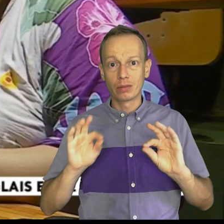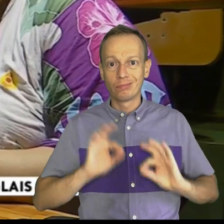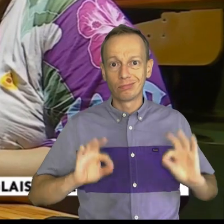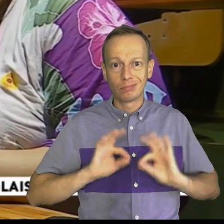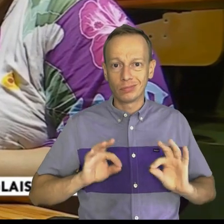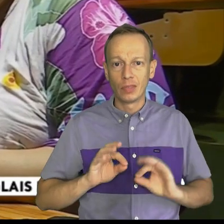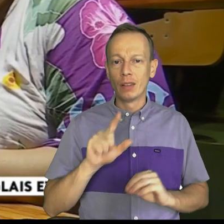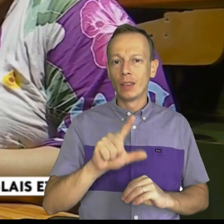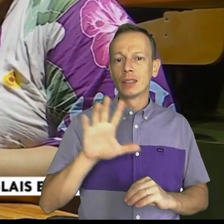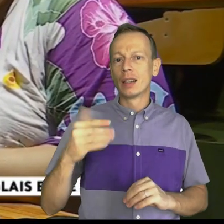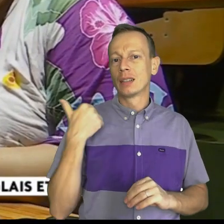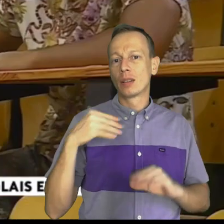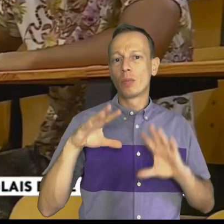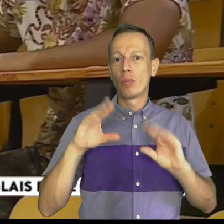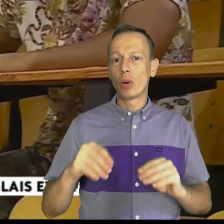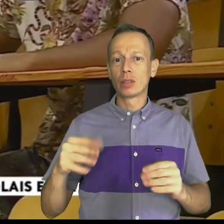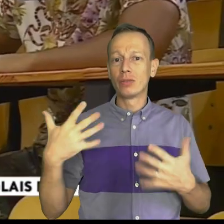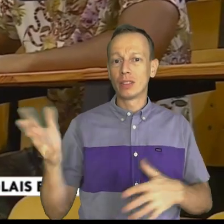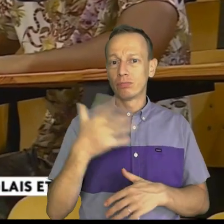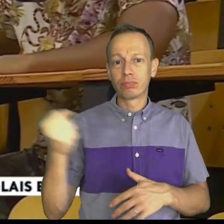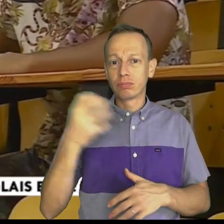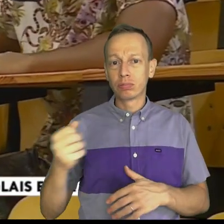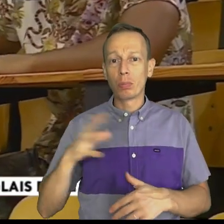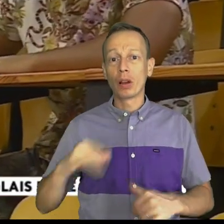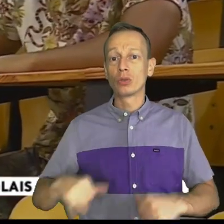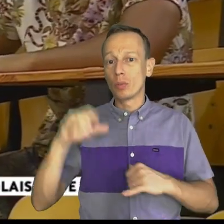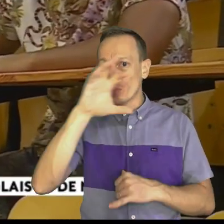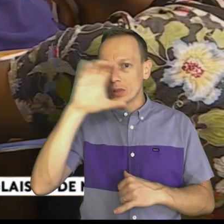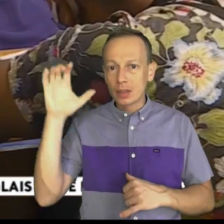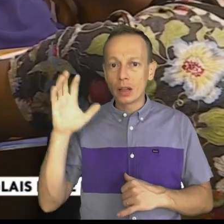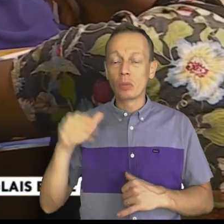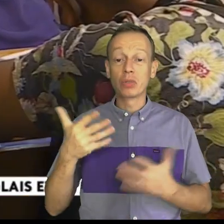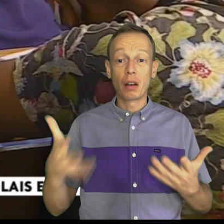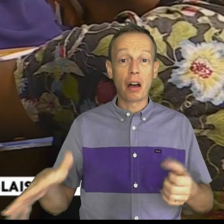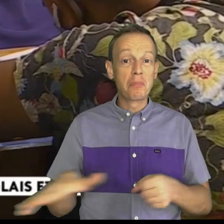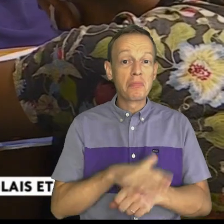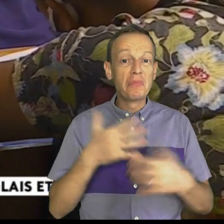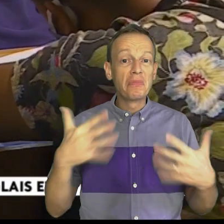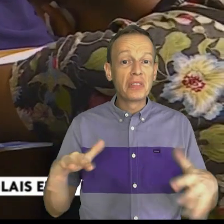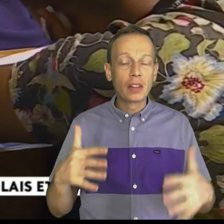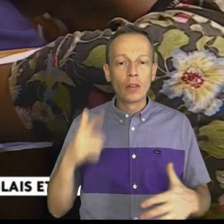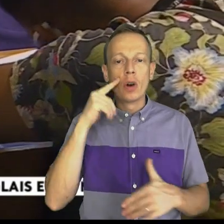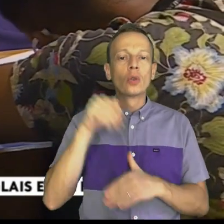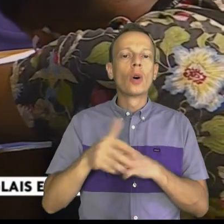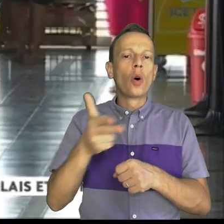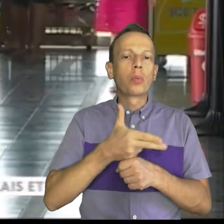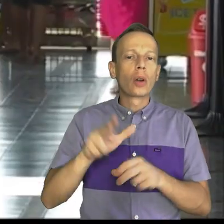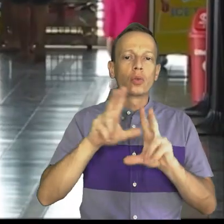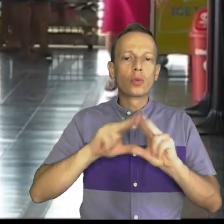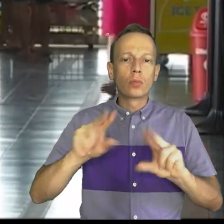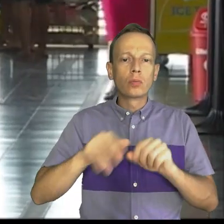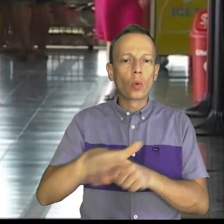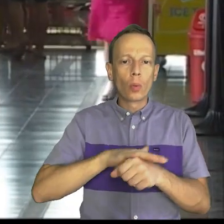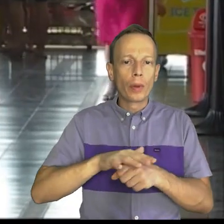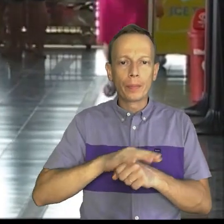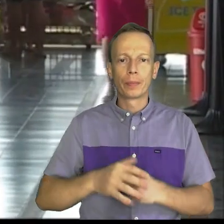postes disponibles. Les 25 derniers postes ayant été raflés par de jeunes Polynésiens retrouvaient un reportage beaucoup plus complet sur le